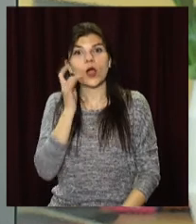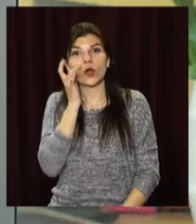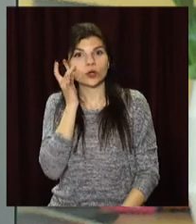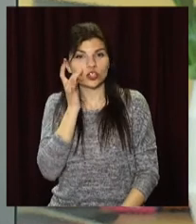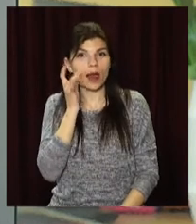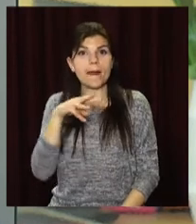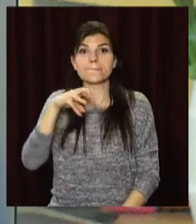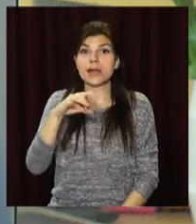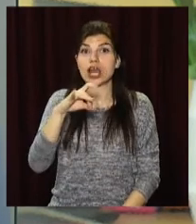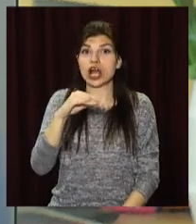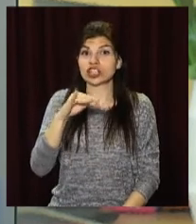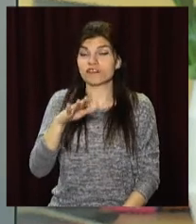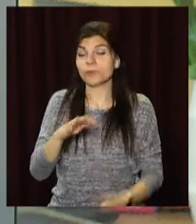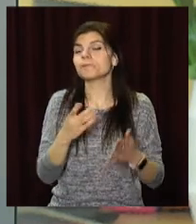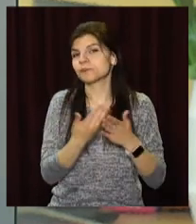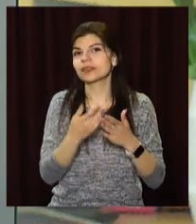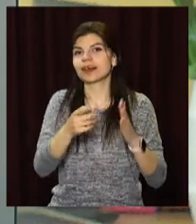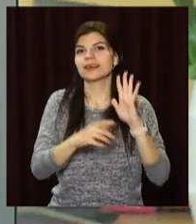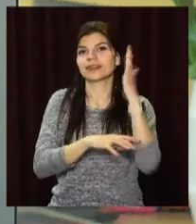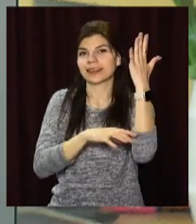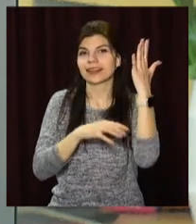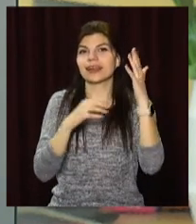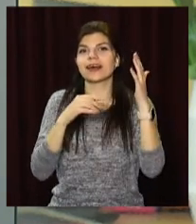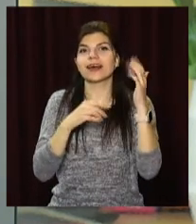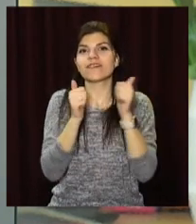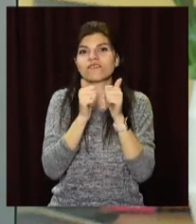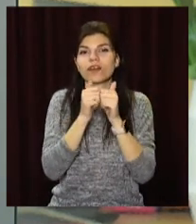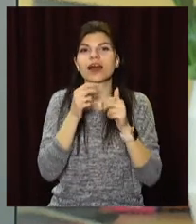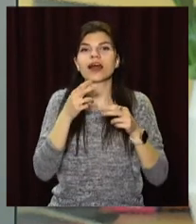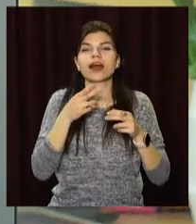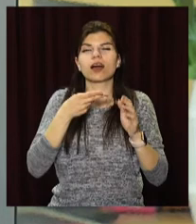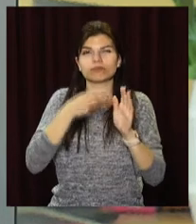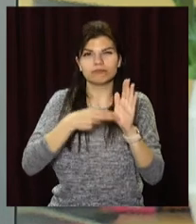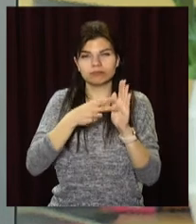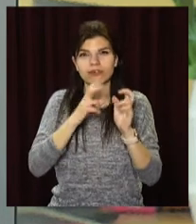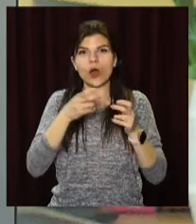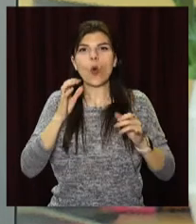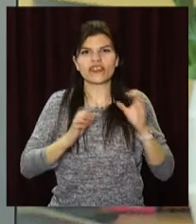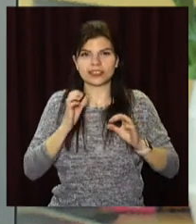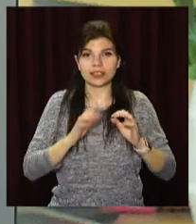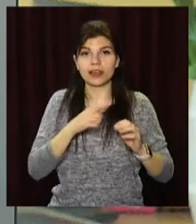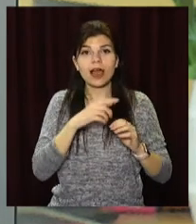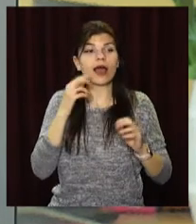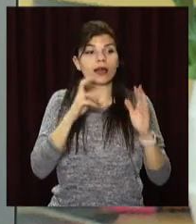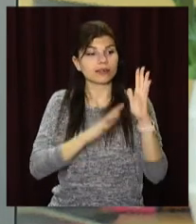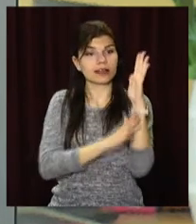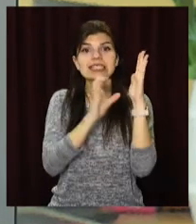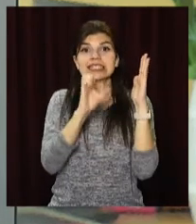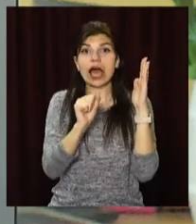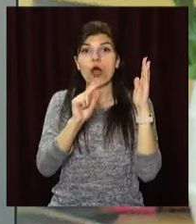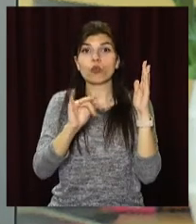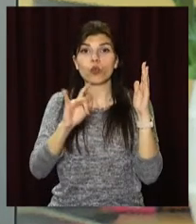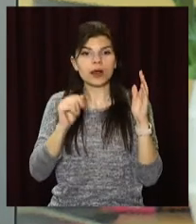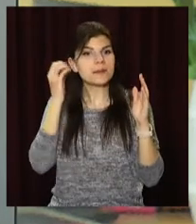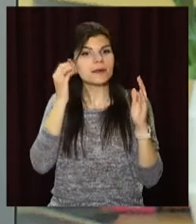Рожеве мереживо. Алея Сакуро розквітла поблизу Дніпровського залізничного університету. Цьогоріч символ Японії розпустив свої